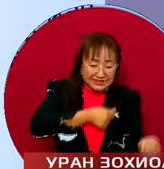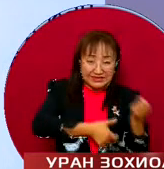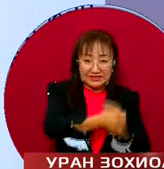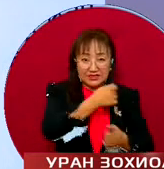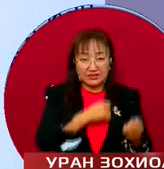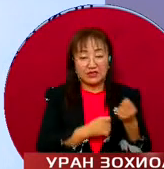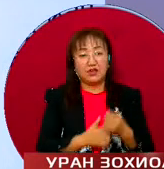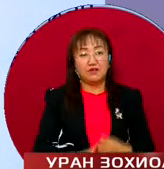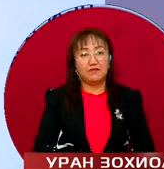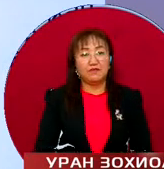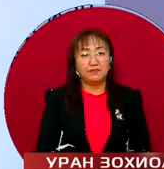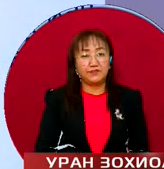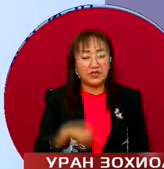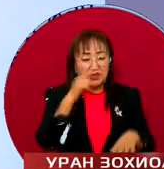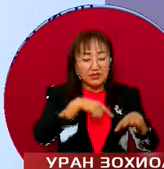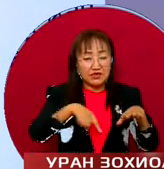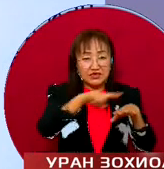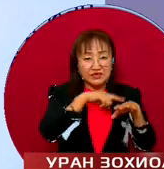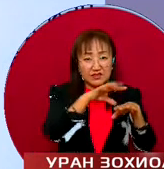За энэ хэсгийг сонгосон байна.